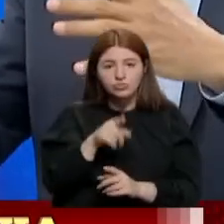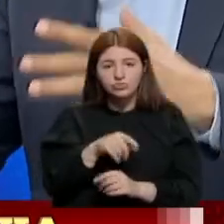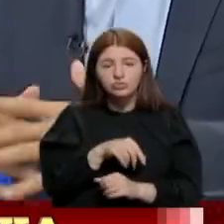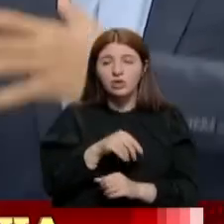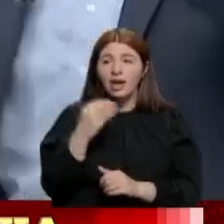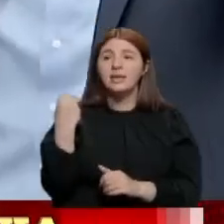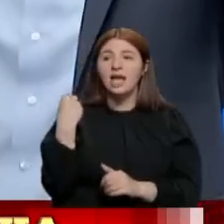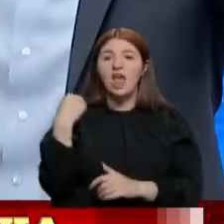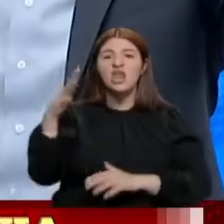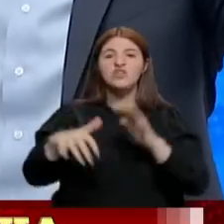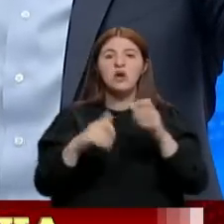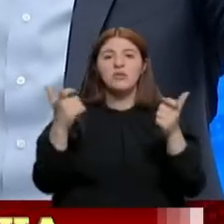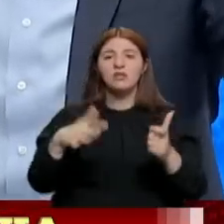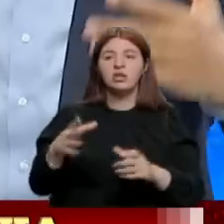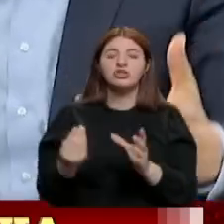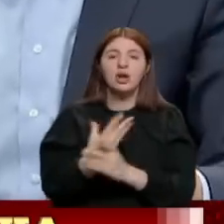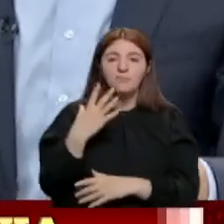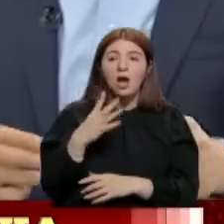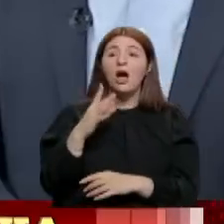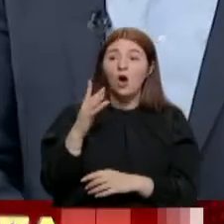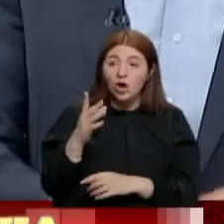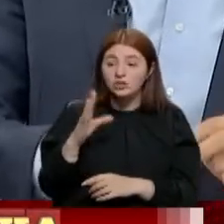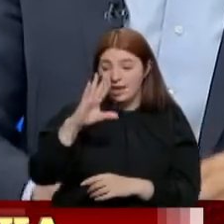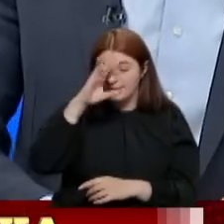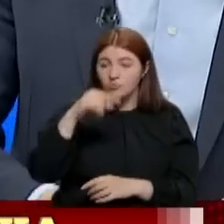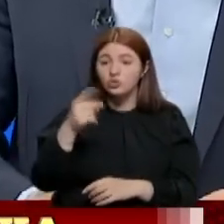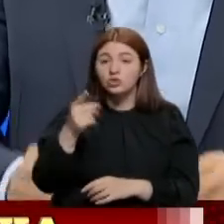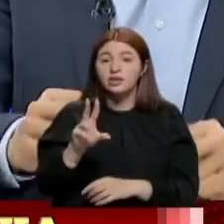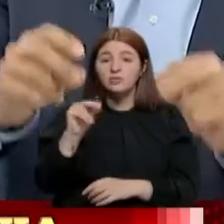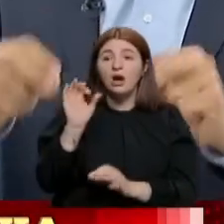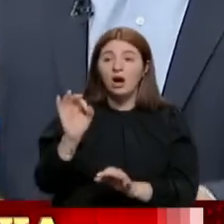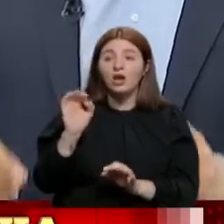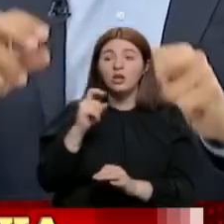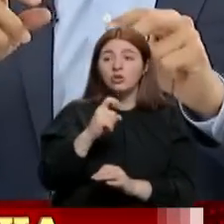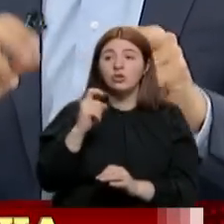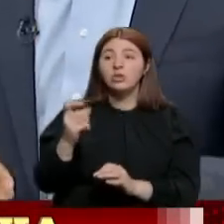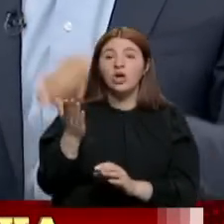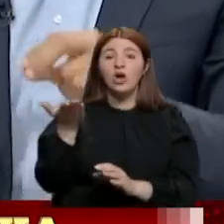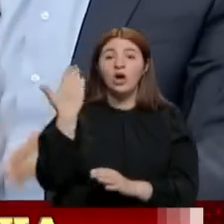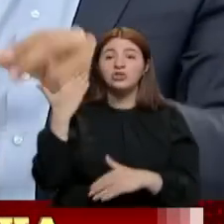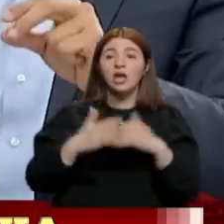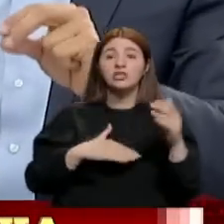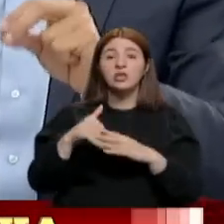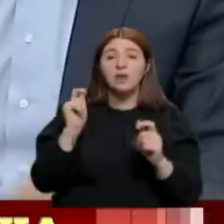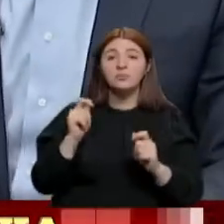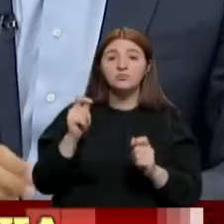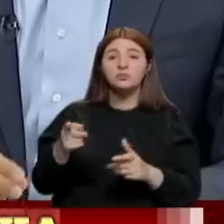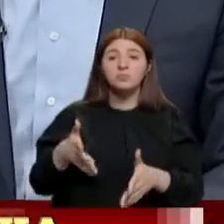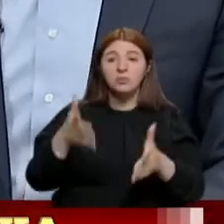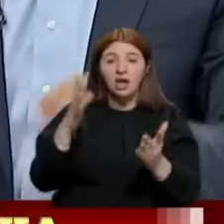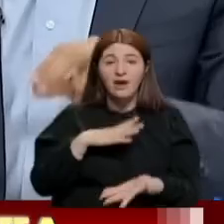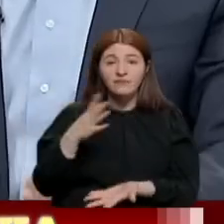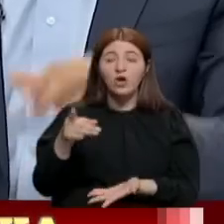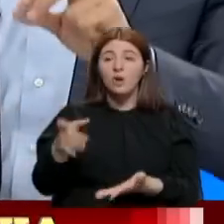musunuz? Yeni rant alanları yaratmak. Oysa İstanbul'un %70'i hala 99'dan önce inşa edilmiş binalardan